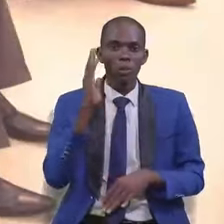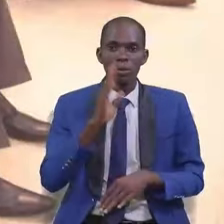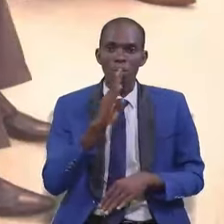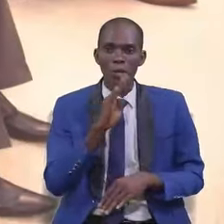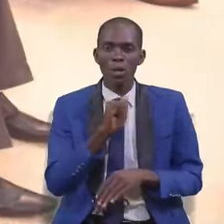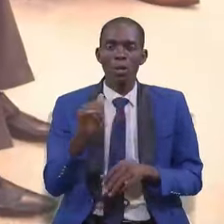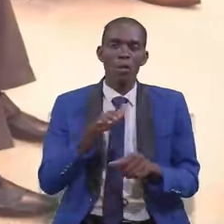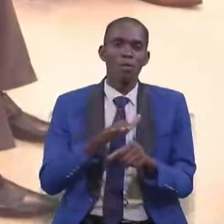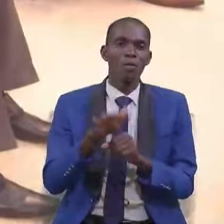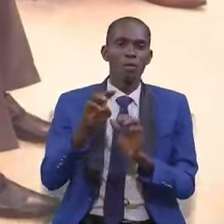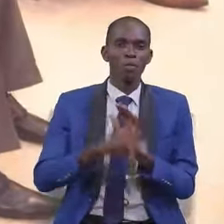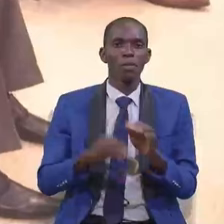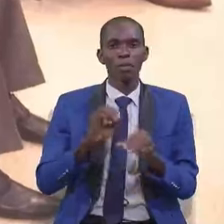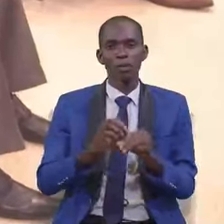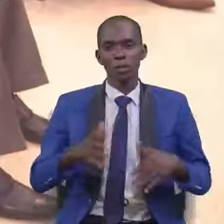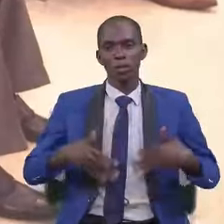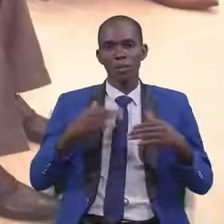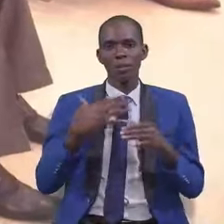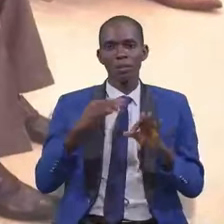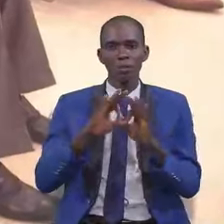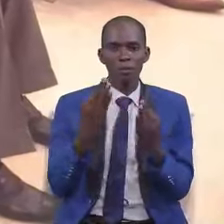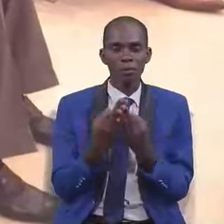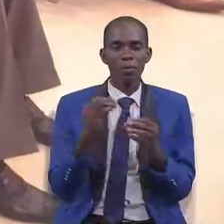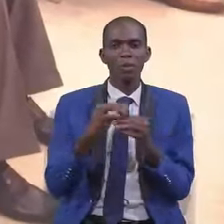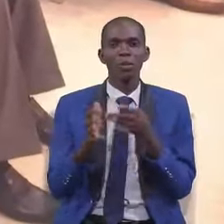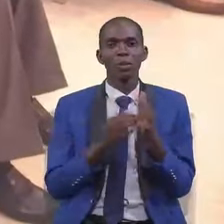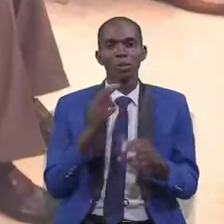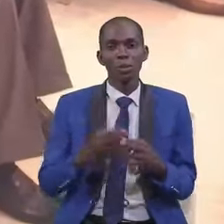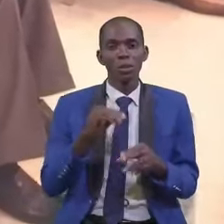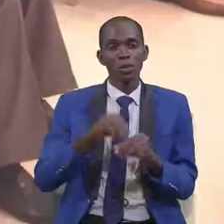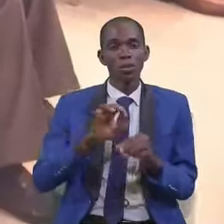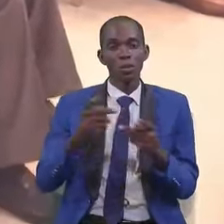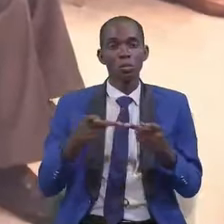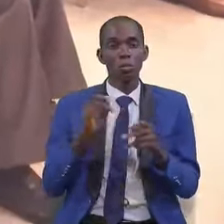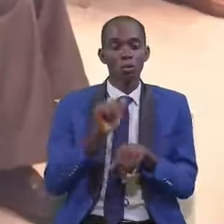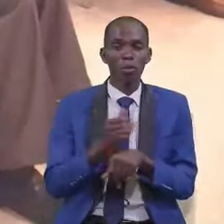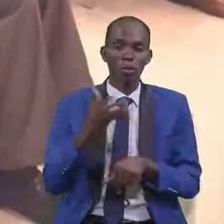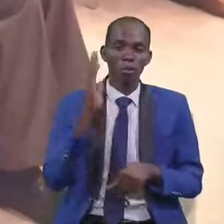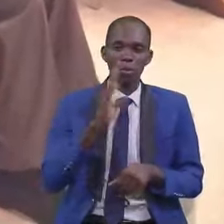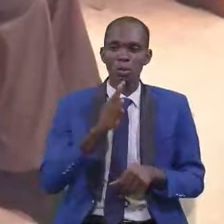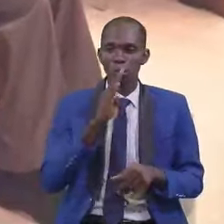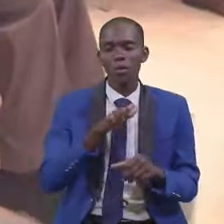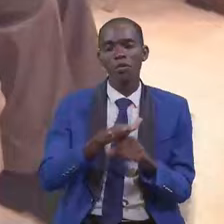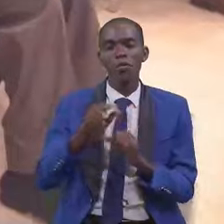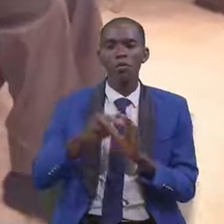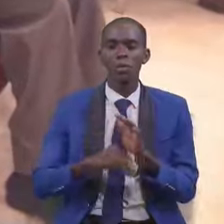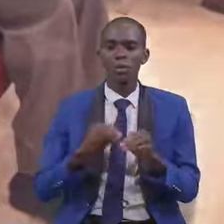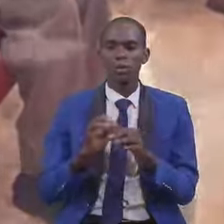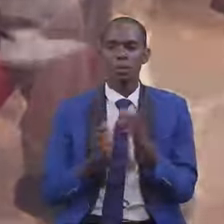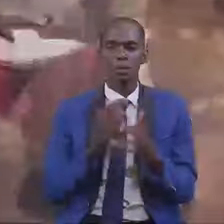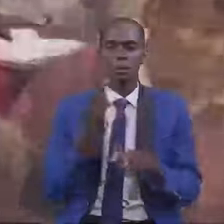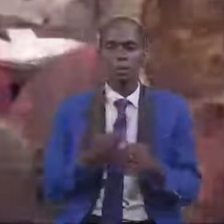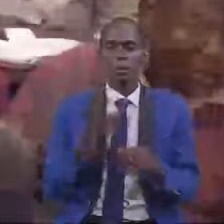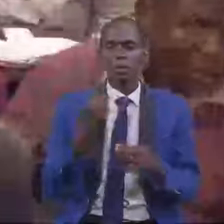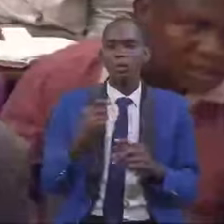votre famille, il y aura l'accomplissement. Dans votre lieu de travail, il y aura l'accomplissement. La parole de Dieu sera oui